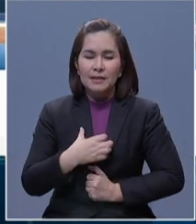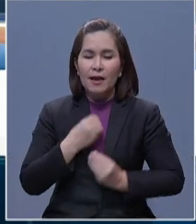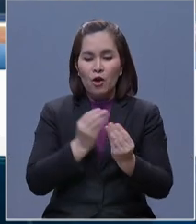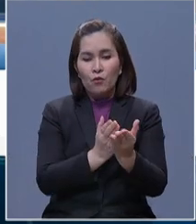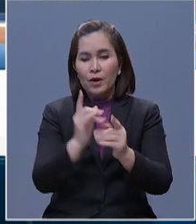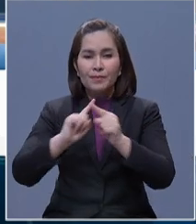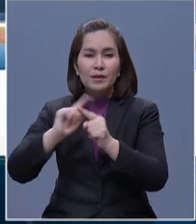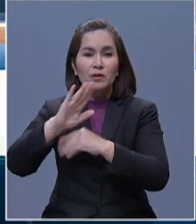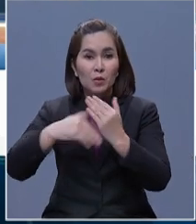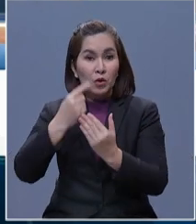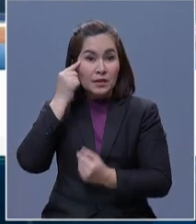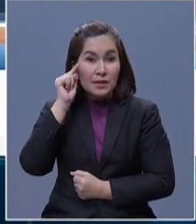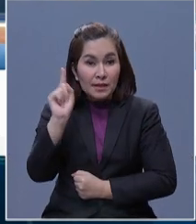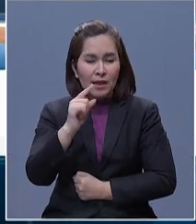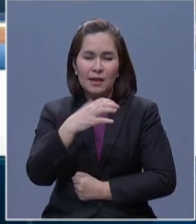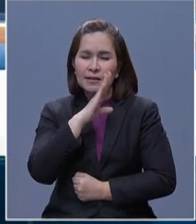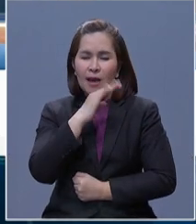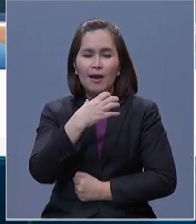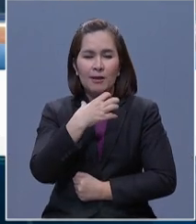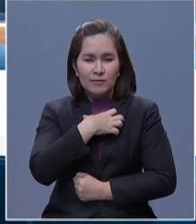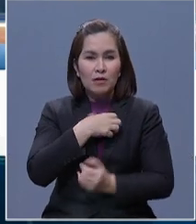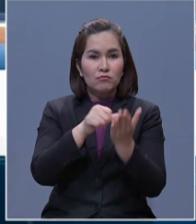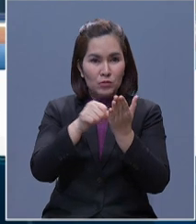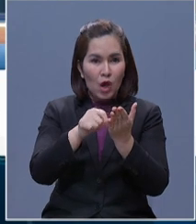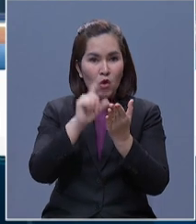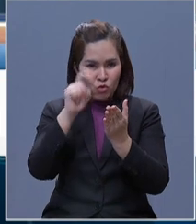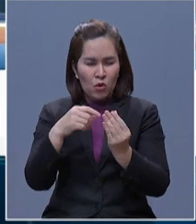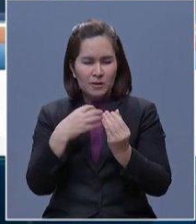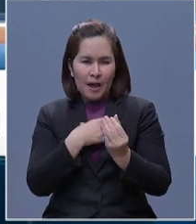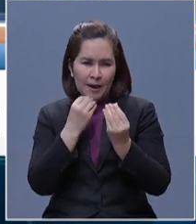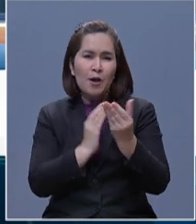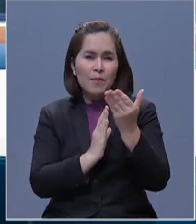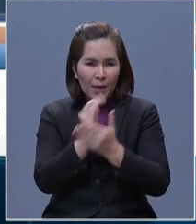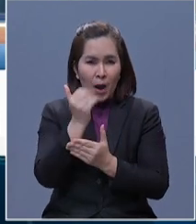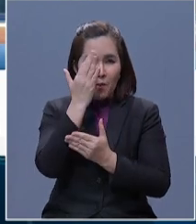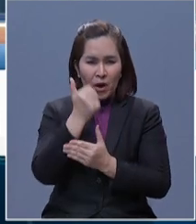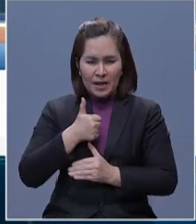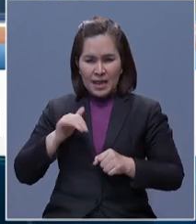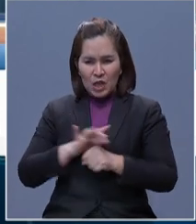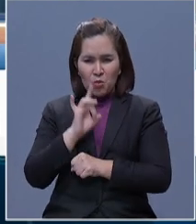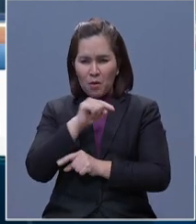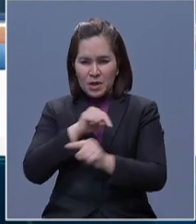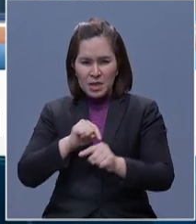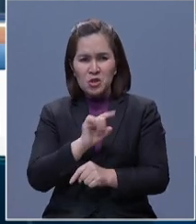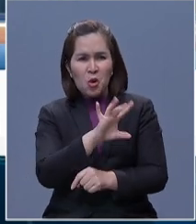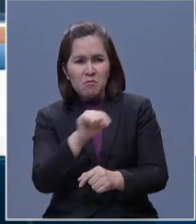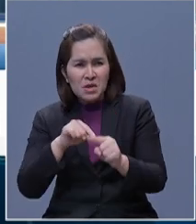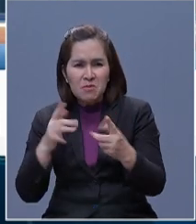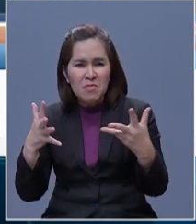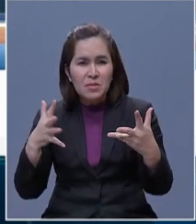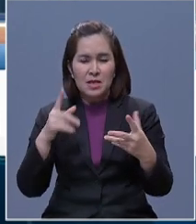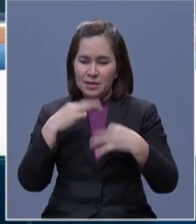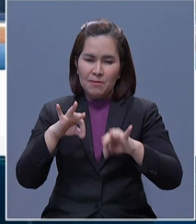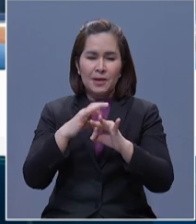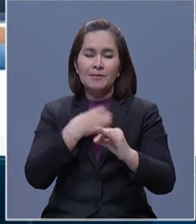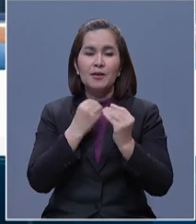ายคำนึงว่าหากจะแก้ต้องพยายามทำให้ผ่านก็ไม่มีใครได้อะไร 100% ทั้งหมดจะดีกว่าแก้แล้วไม่ผ่าน